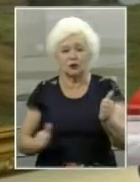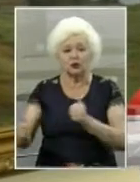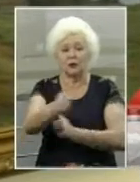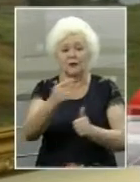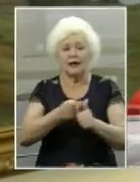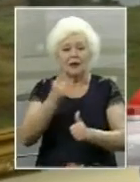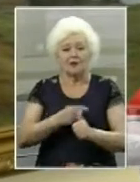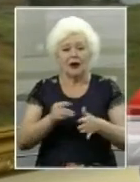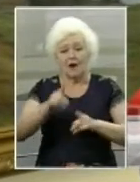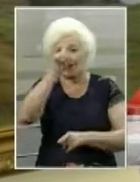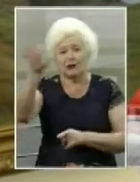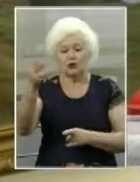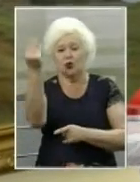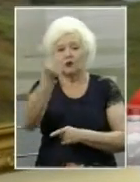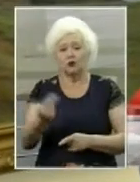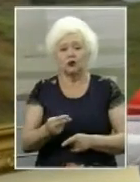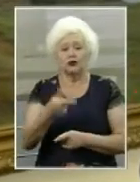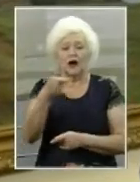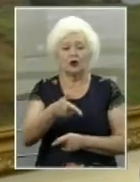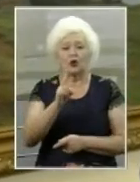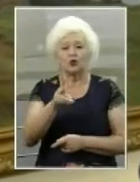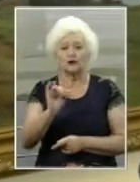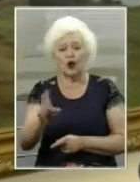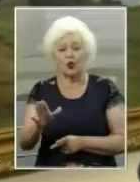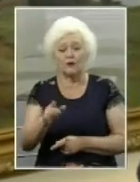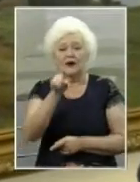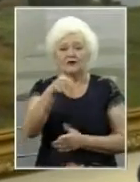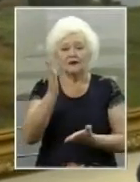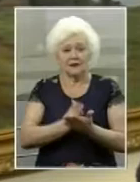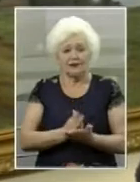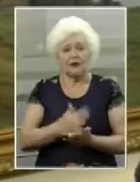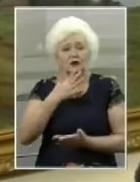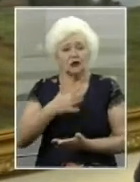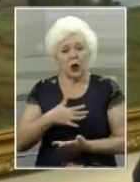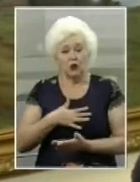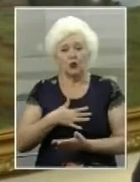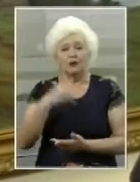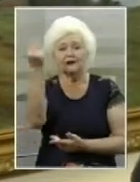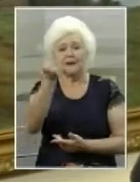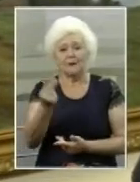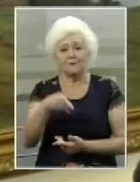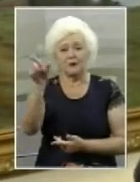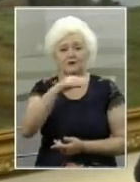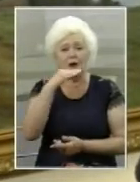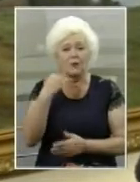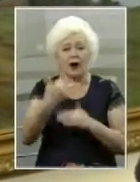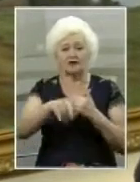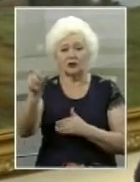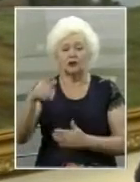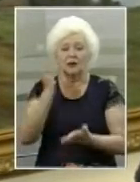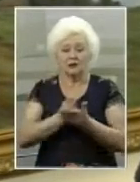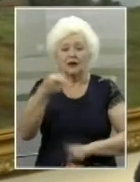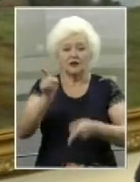такого видатного художника, як Георгій Курнаков. Він являється і улюбленим митцем багатьох херсонців, і є